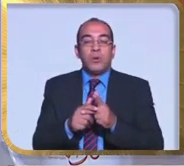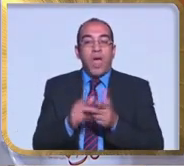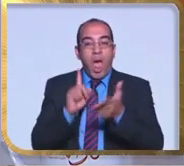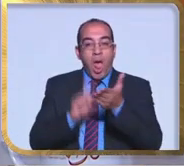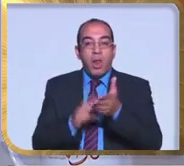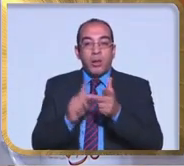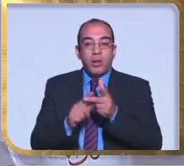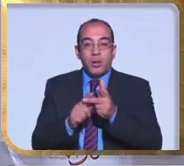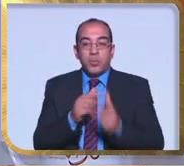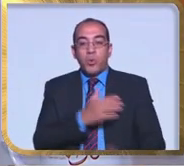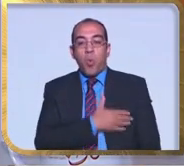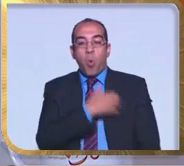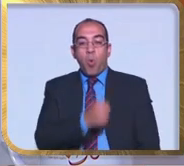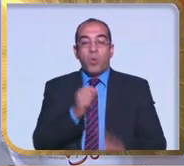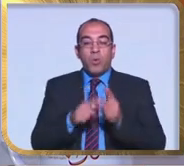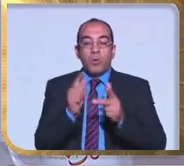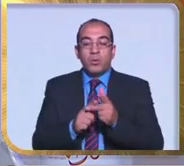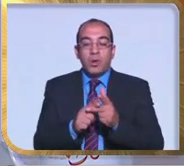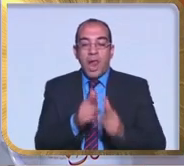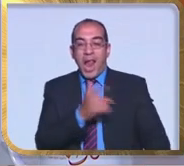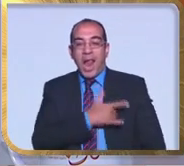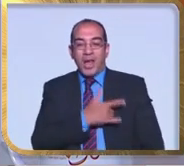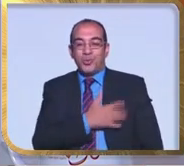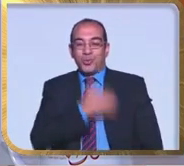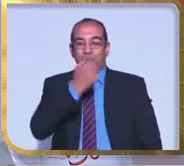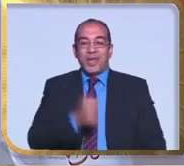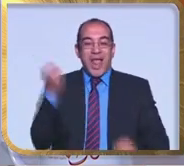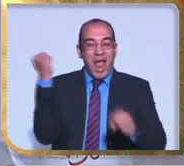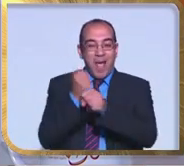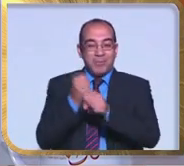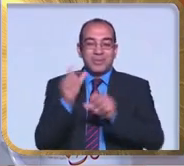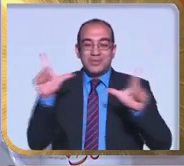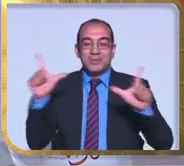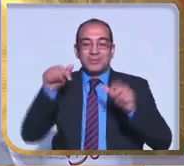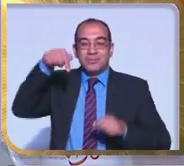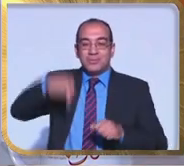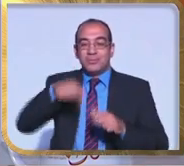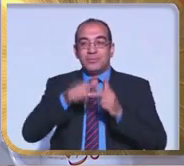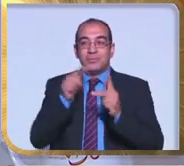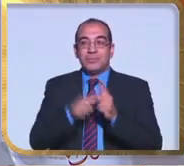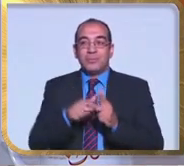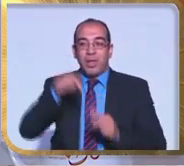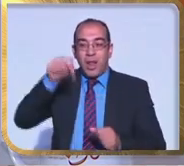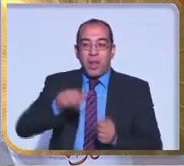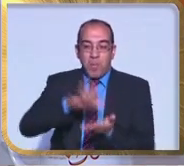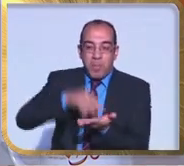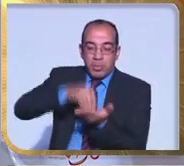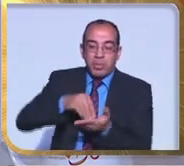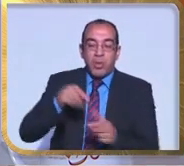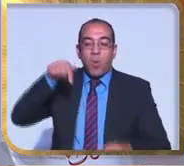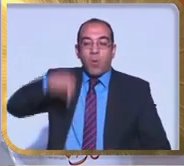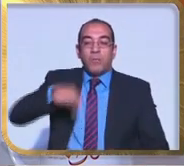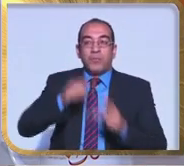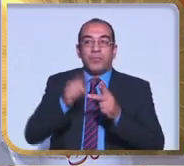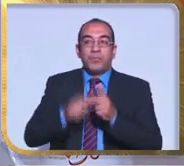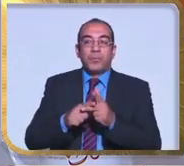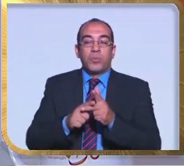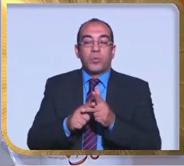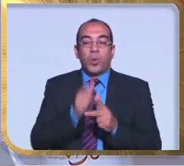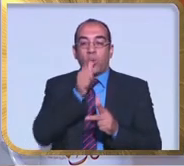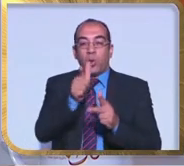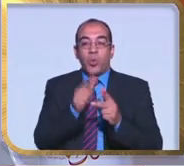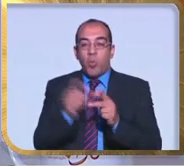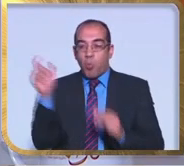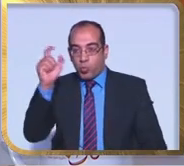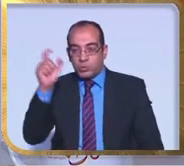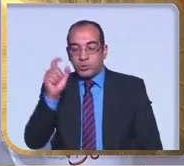لأنه عن الإيمان بتصدر بقية الأعمال. أنت النهاردة تبتدي قضية إنك تكون